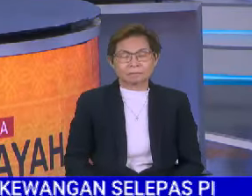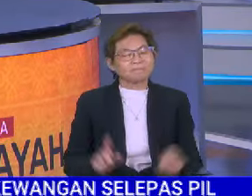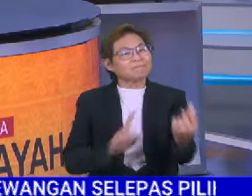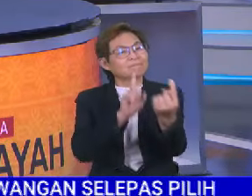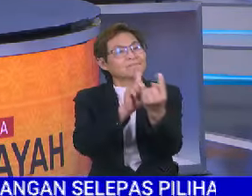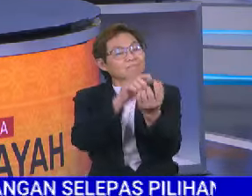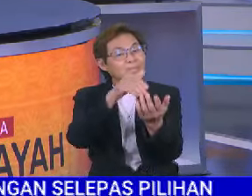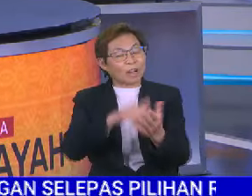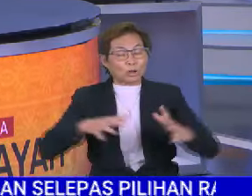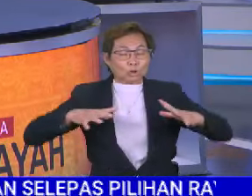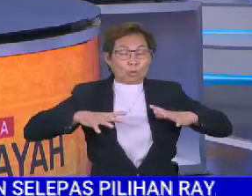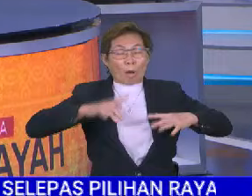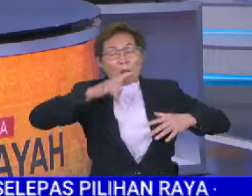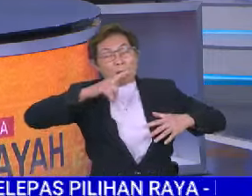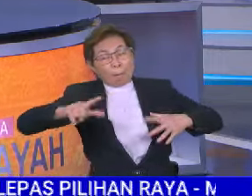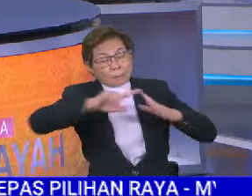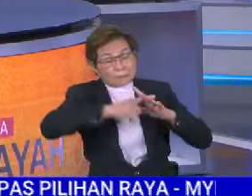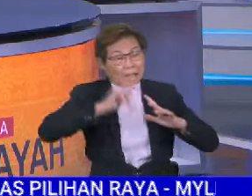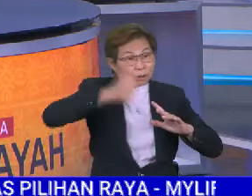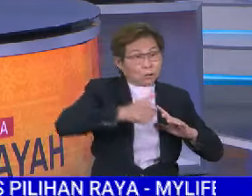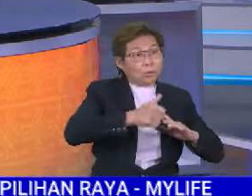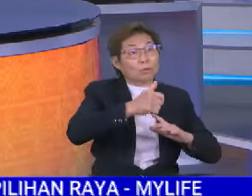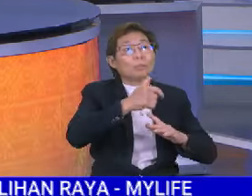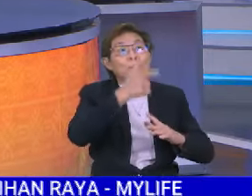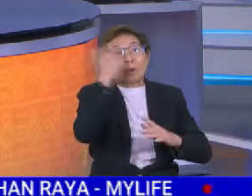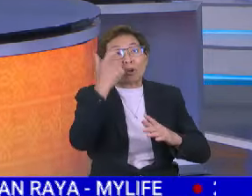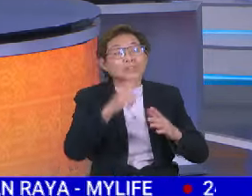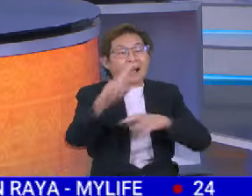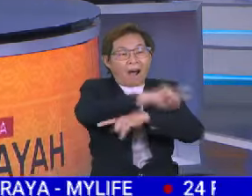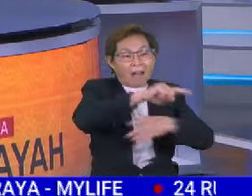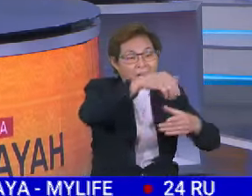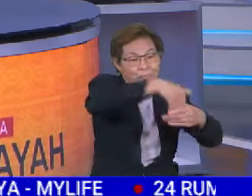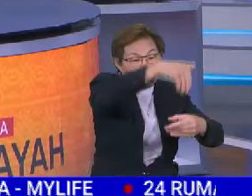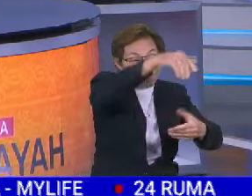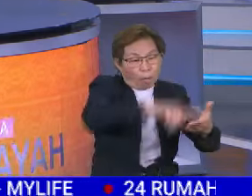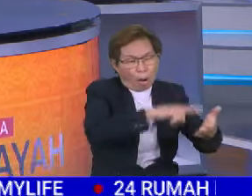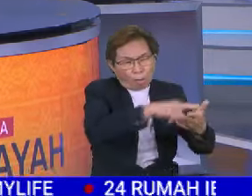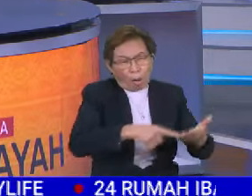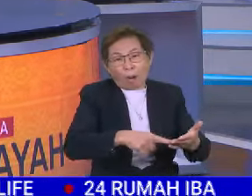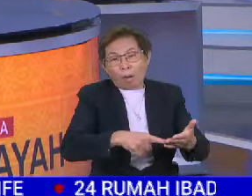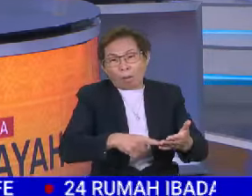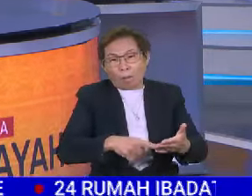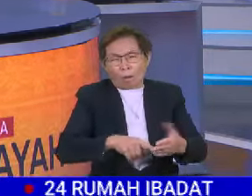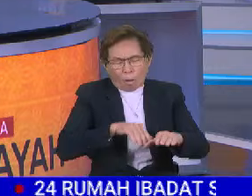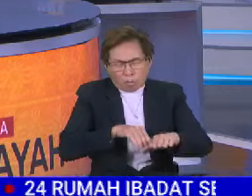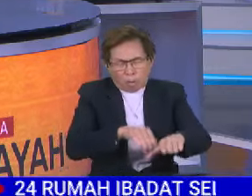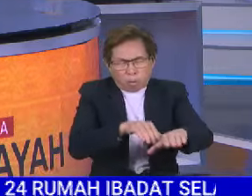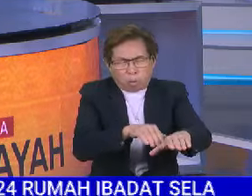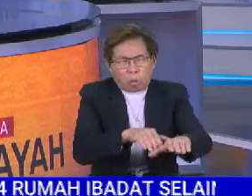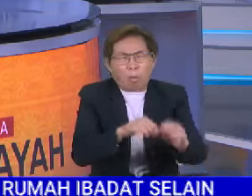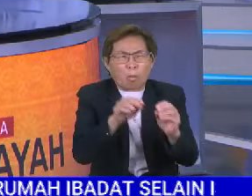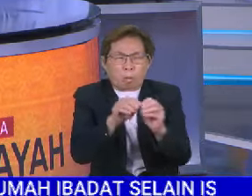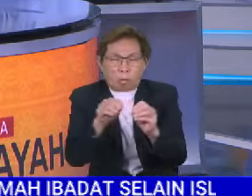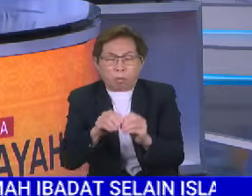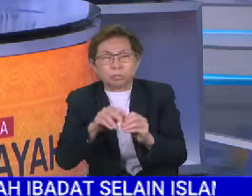Bersua kembali, cuti panjang bermula esok sepenuh hari pengundian menyebabkan aliran trafik di kebanyakan lebuh raya meningkat. Bagi